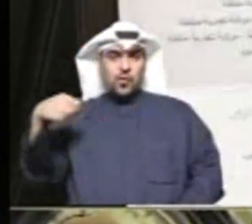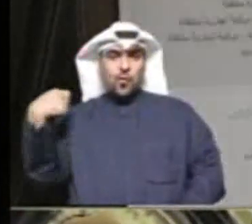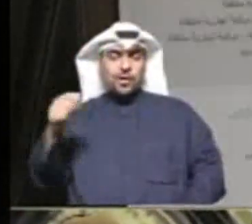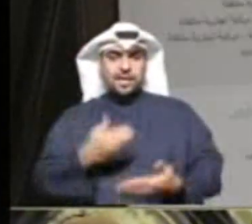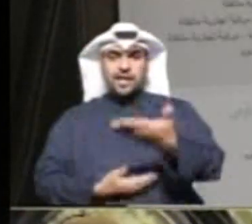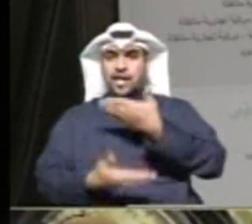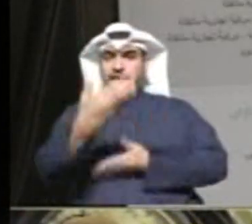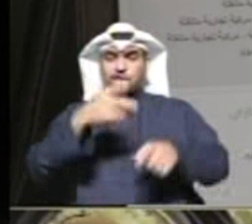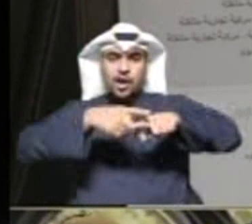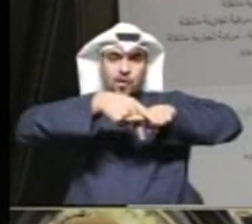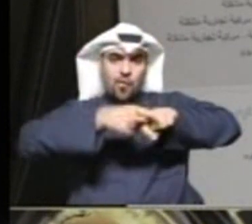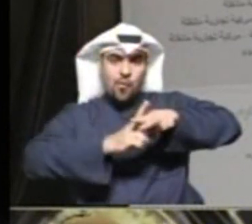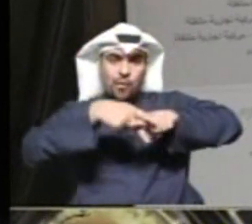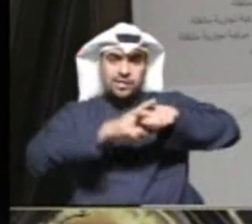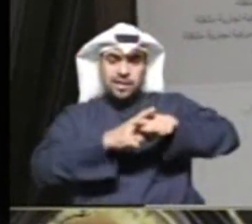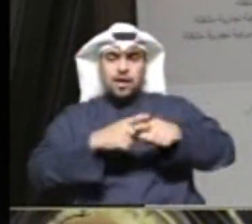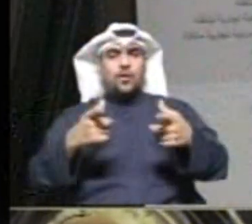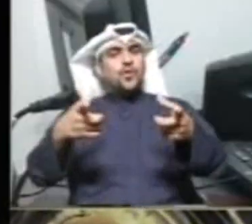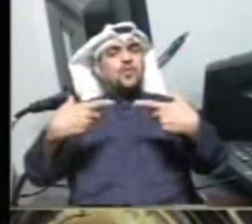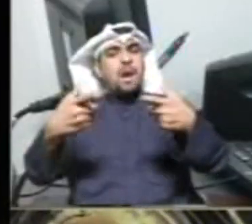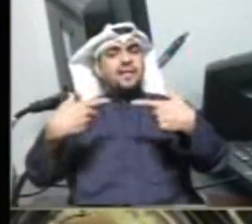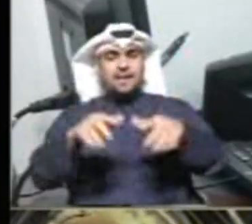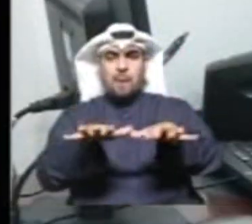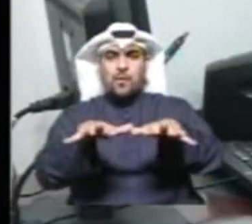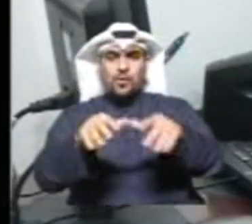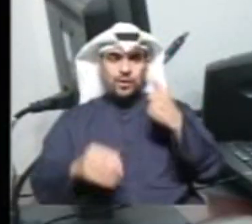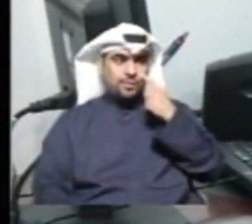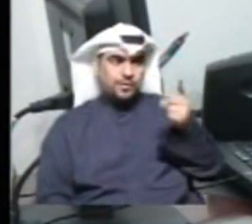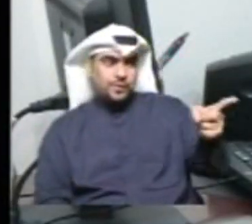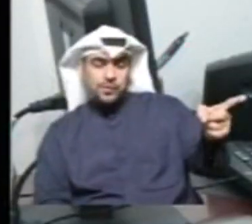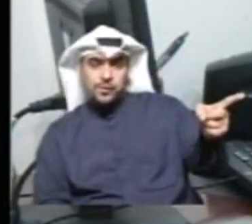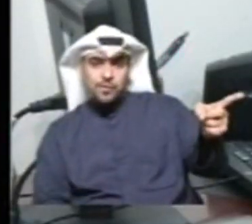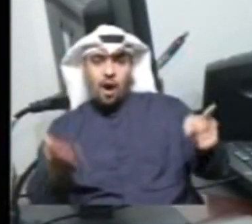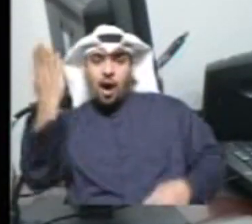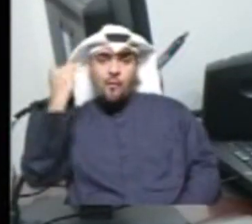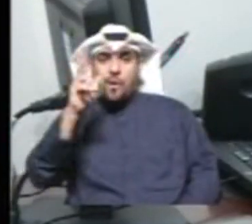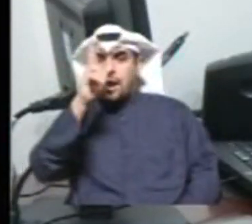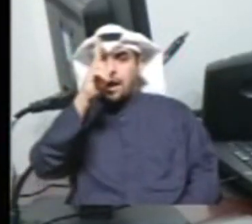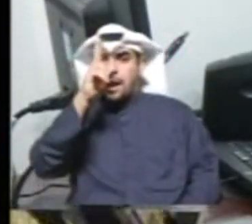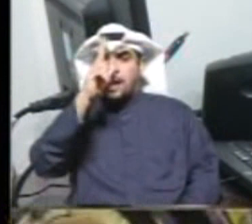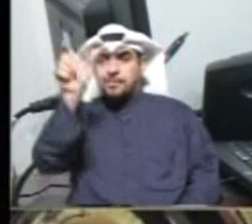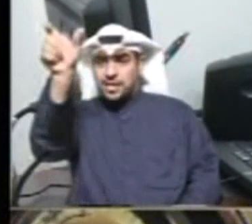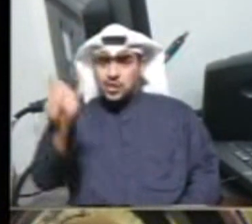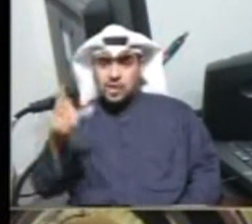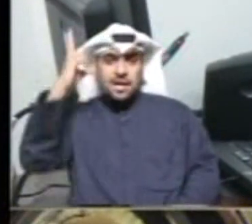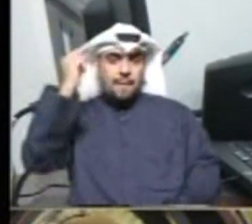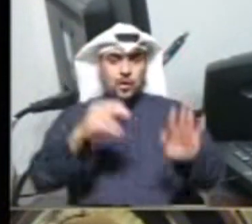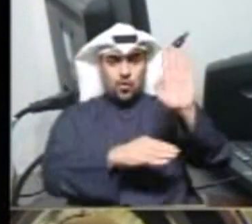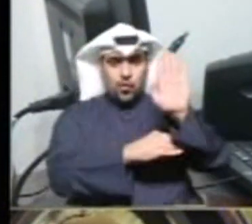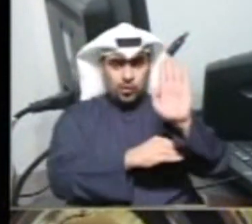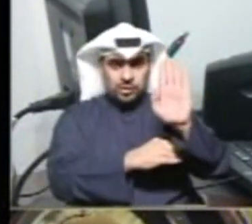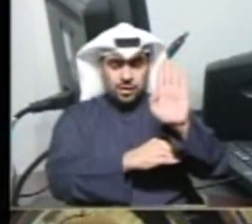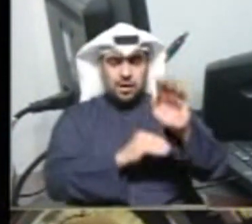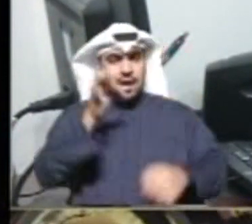للشركات والمحلات والأنشطة التجارية. في السابق كان العميل إذا كان حاب يصدر ترخيصه بعد ما يقدم على الترخيص أونلاين